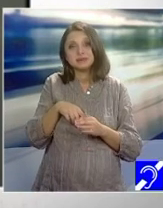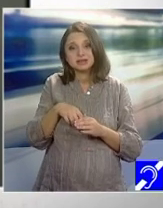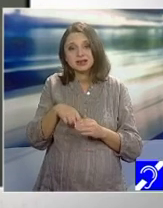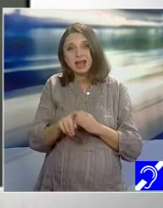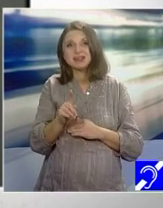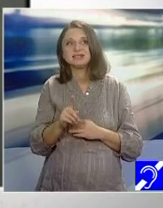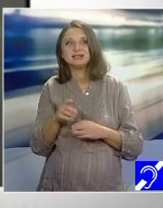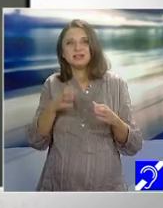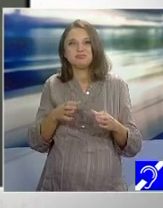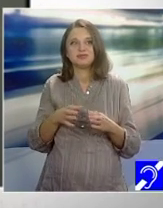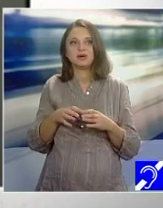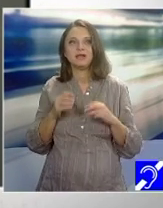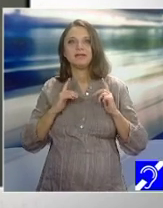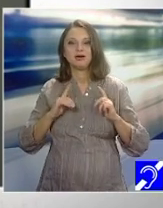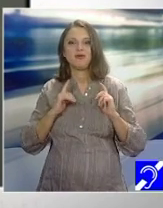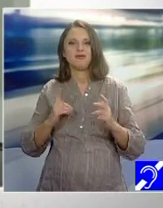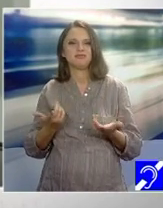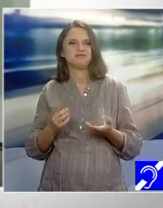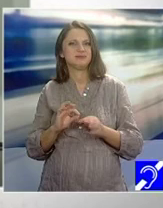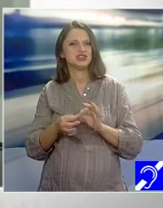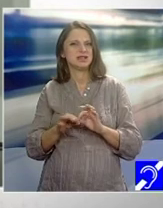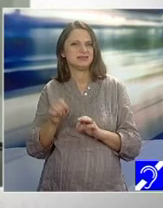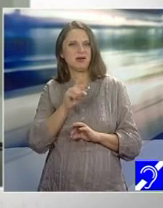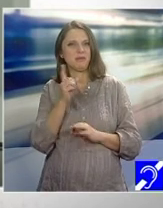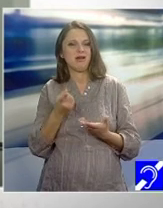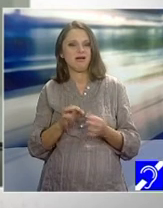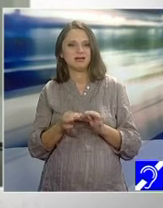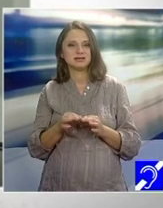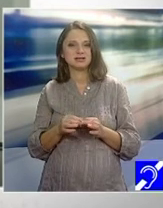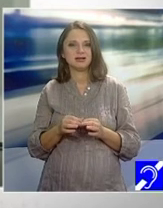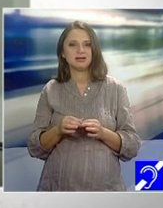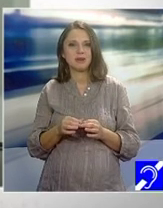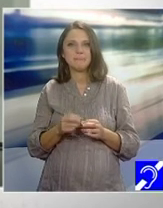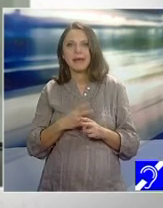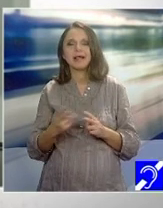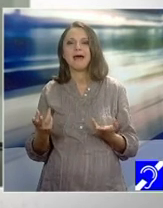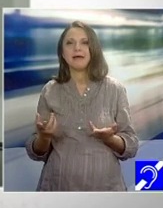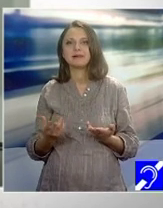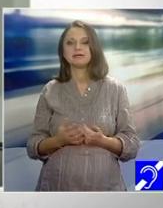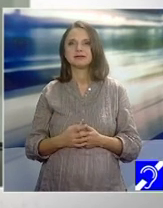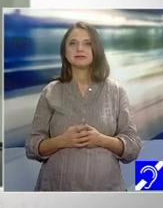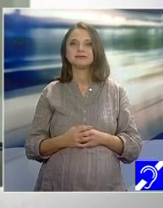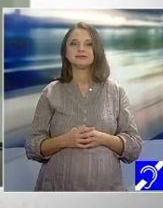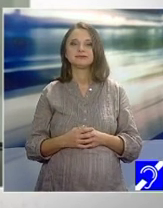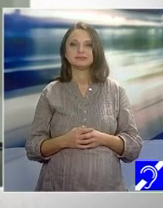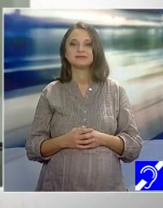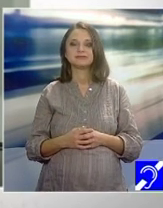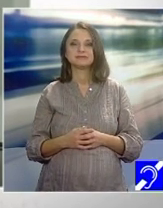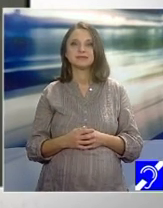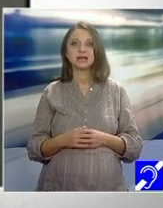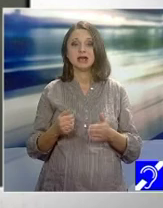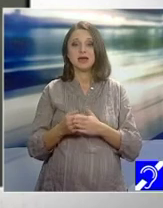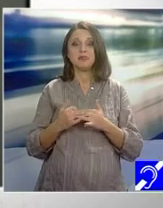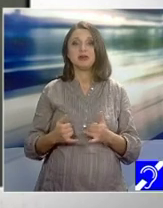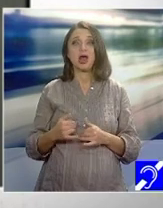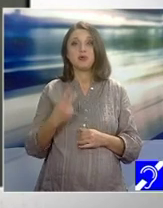de confort. Asta ce pe înseamnă trebuie să iasă din zona de confort concret? La ce vă referiți? Eu până acum 2 ani n-aș